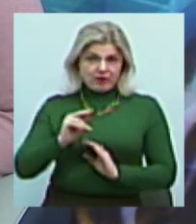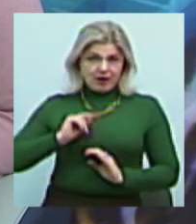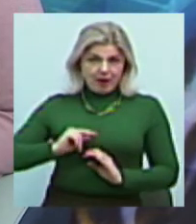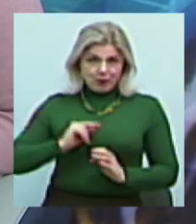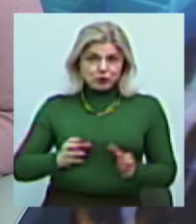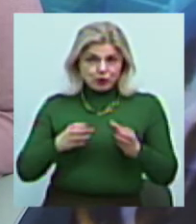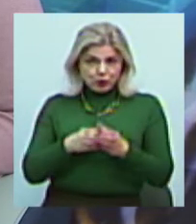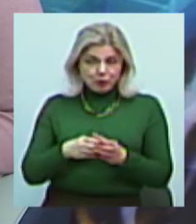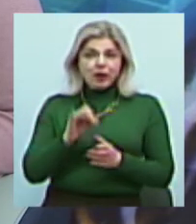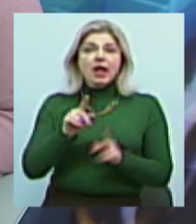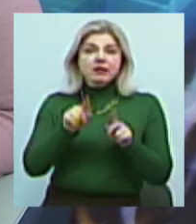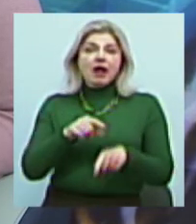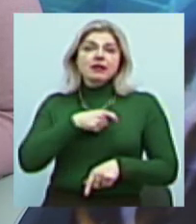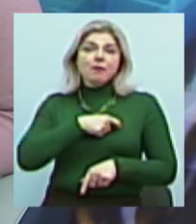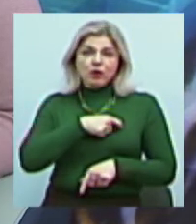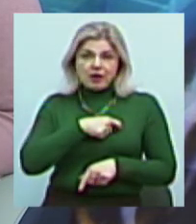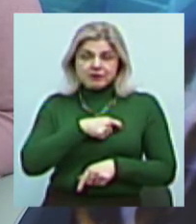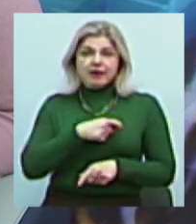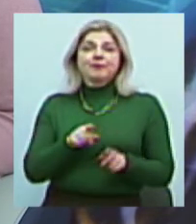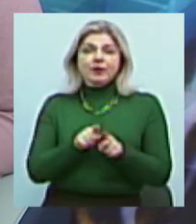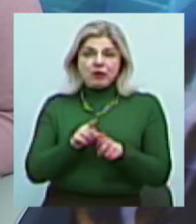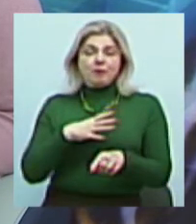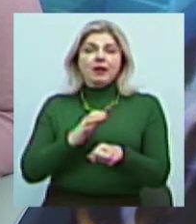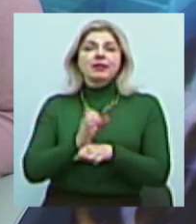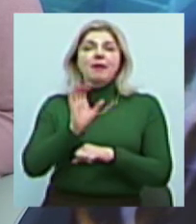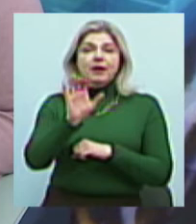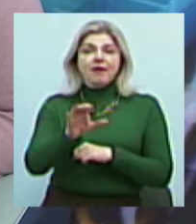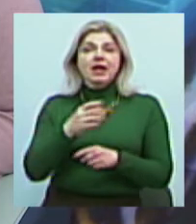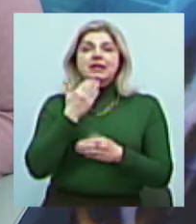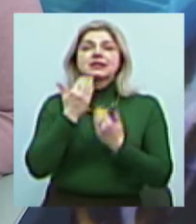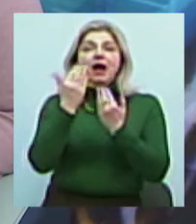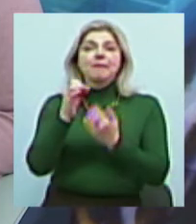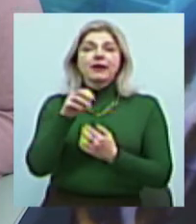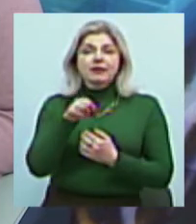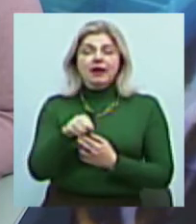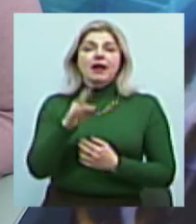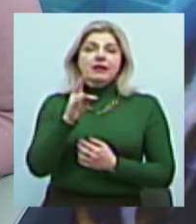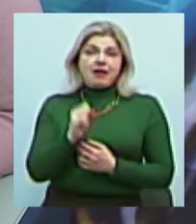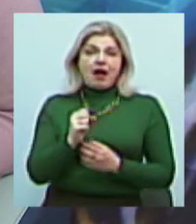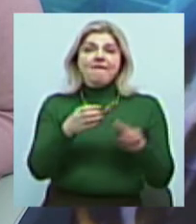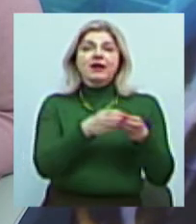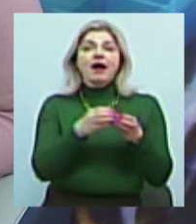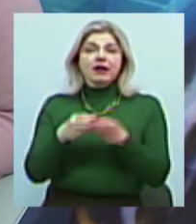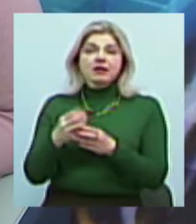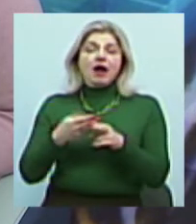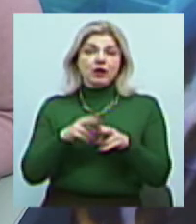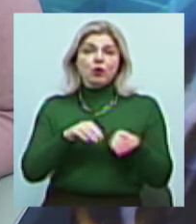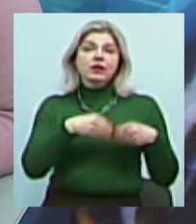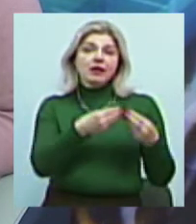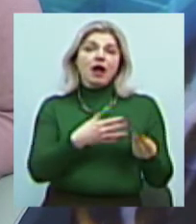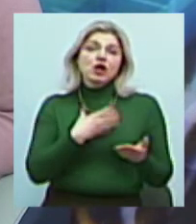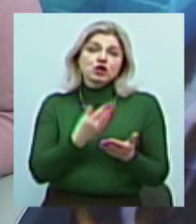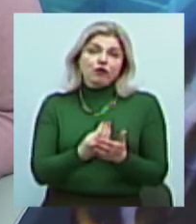представники депутатського корпусу, було направлено запити до фракцій депутатських, які надали свої пропозиції, хто